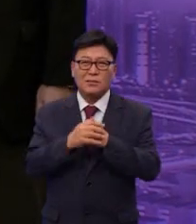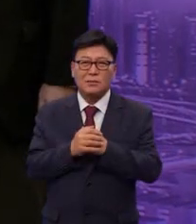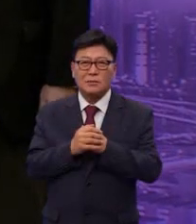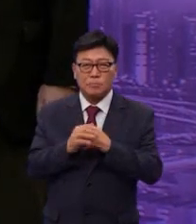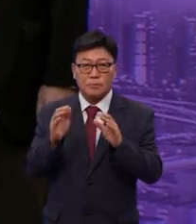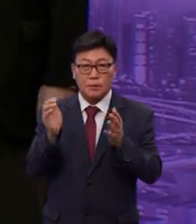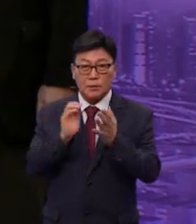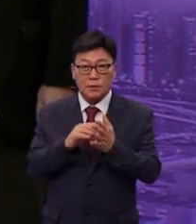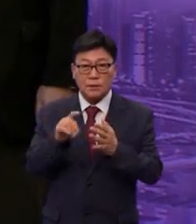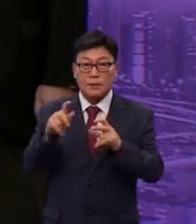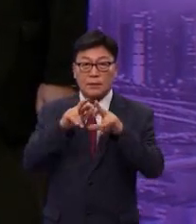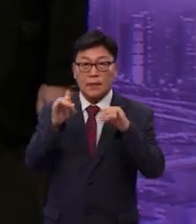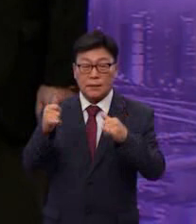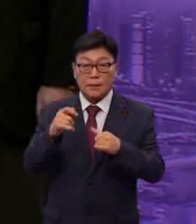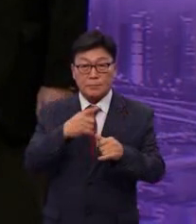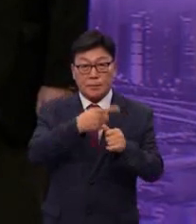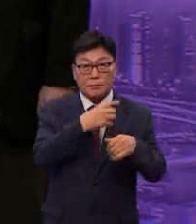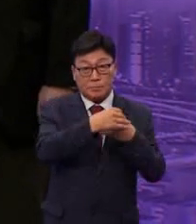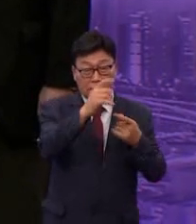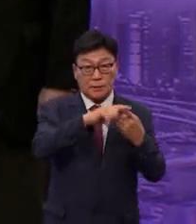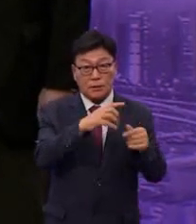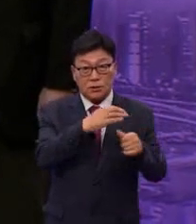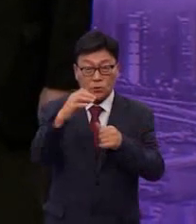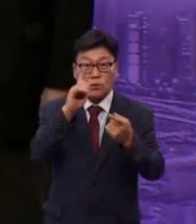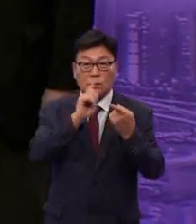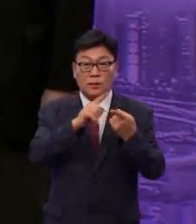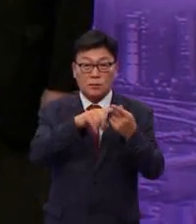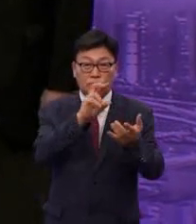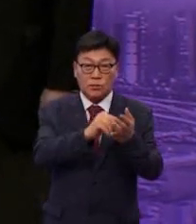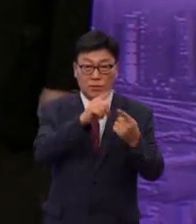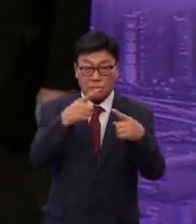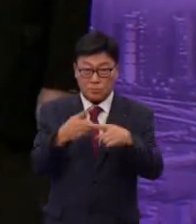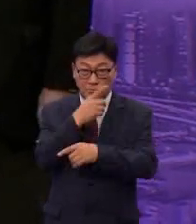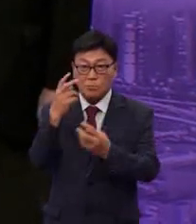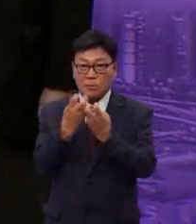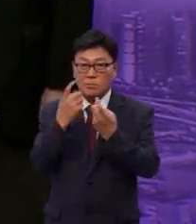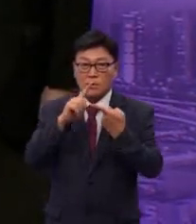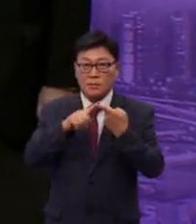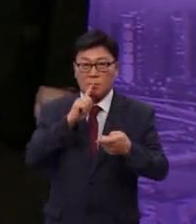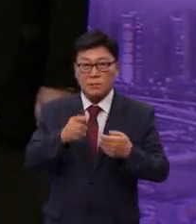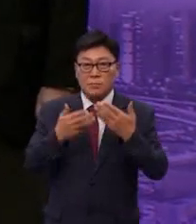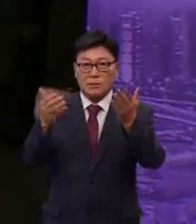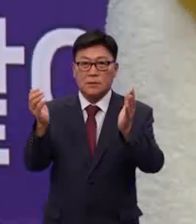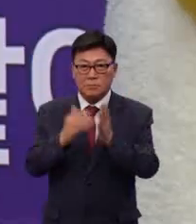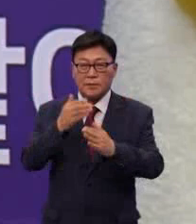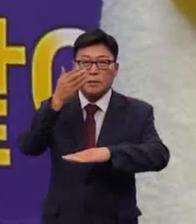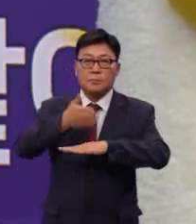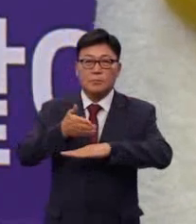지금까지 장애인 하이패스 이용 할인의 문제점 및 개선 방안에 대해서 말씀드렸습니다.